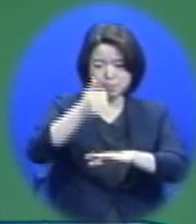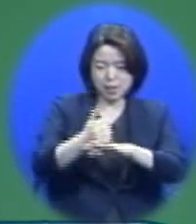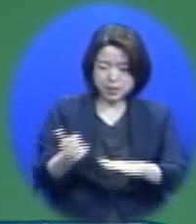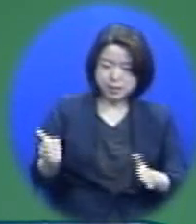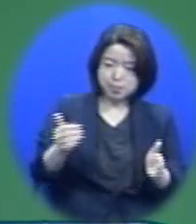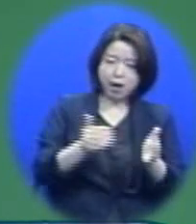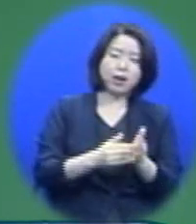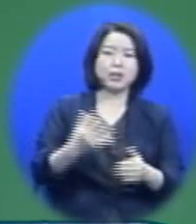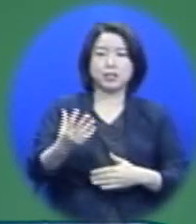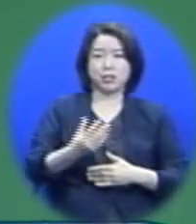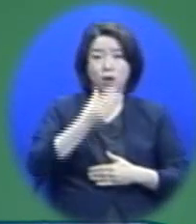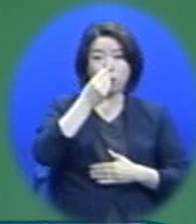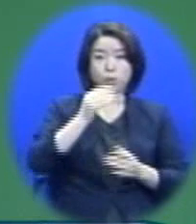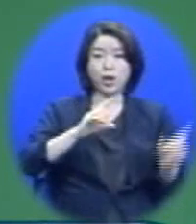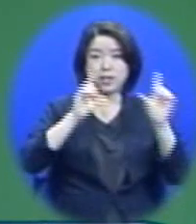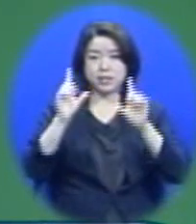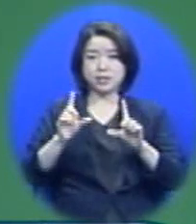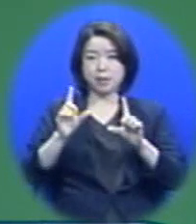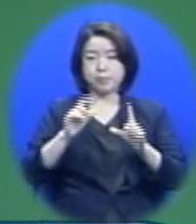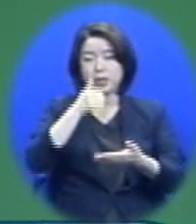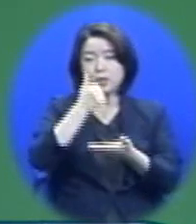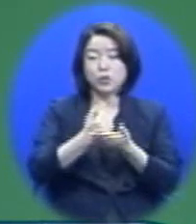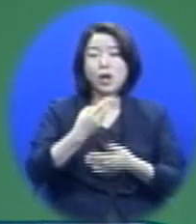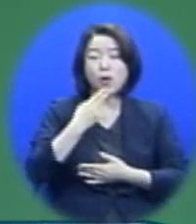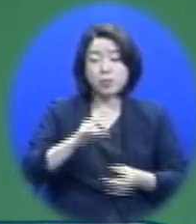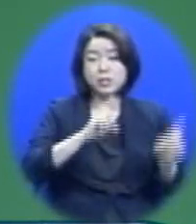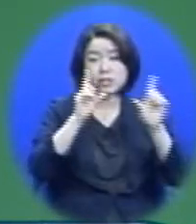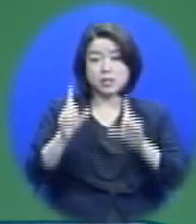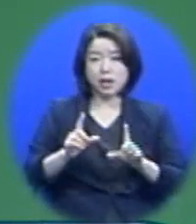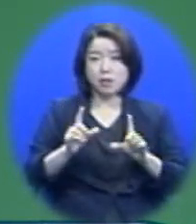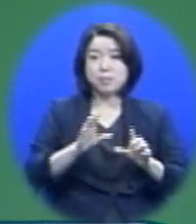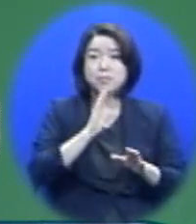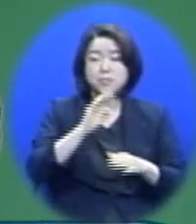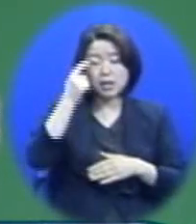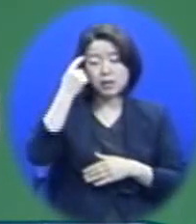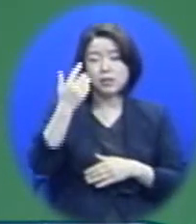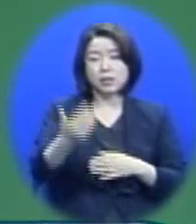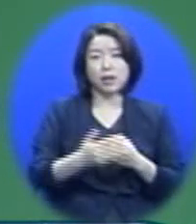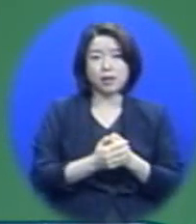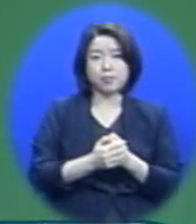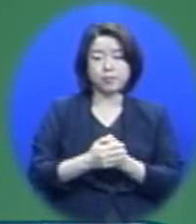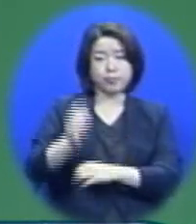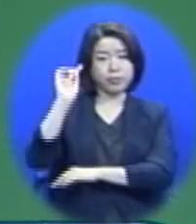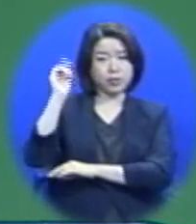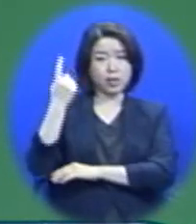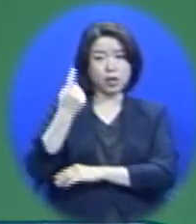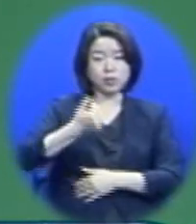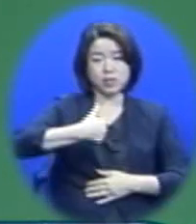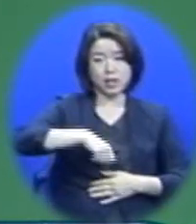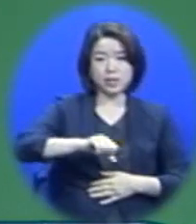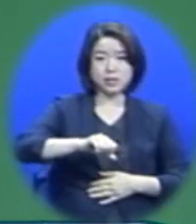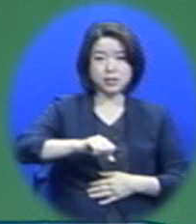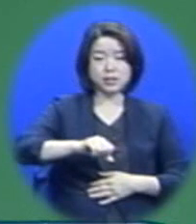그렇게 거룩한 삶을, 흠 없는 삶을 살았나? 다윗의 아들 솔로몬이